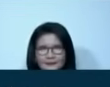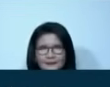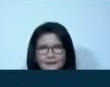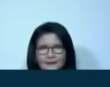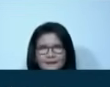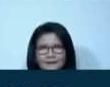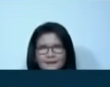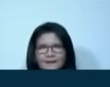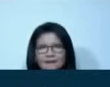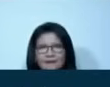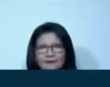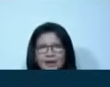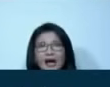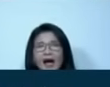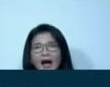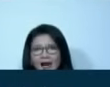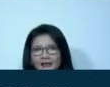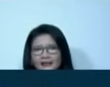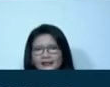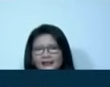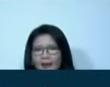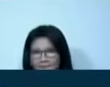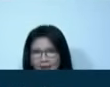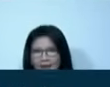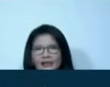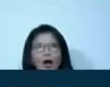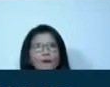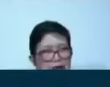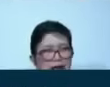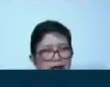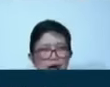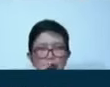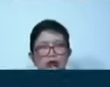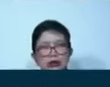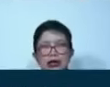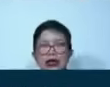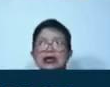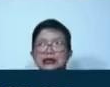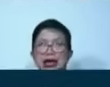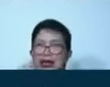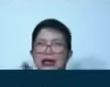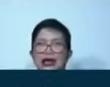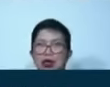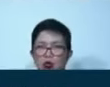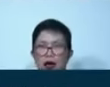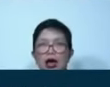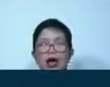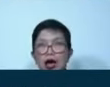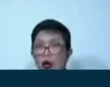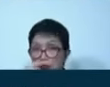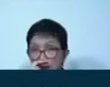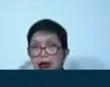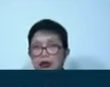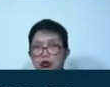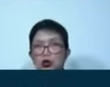perdebatan Prabowo dengan Ganjar pranowo capres nomor urut 3 pertanyaan saya ada dua Kalau bapak ada di situ